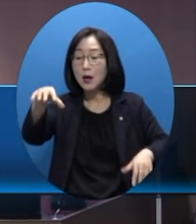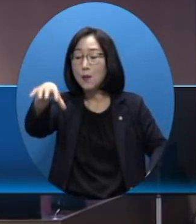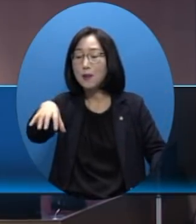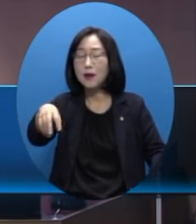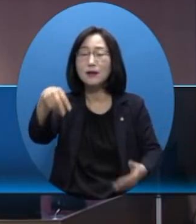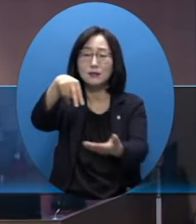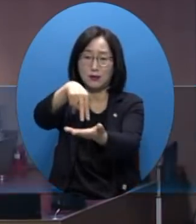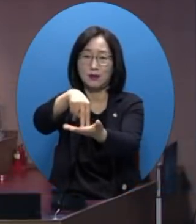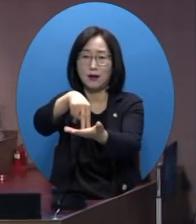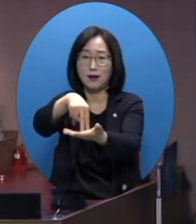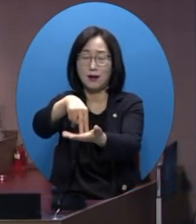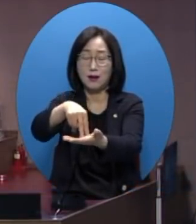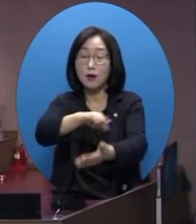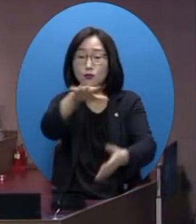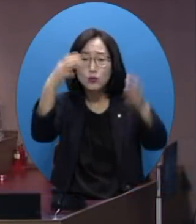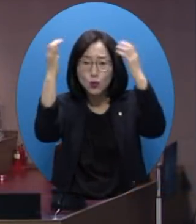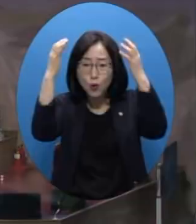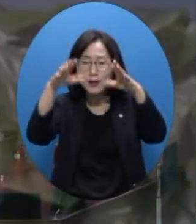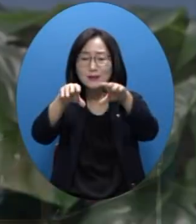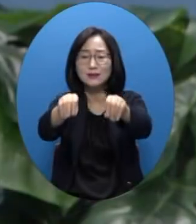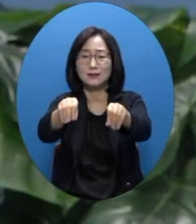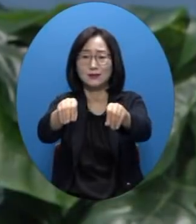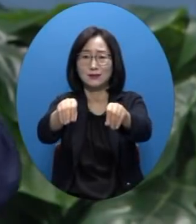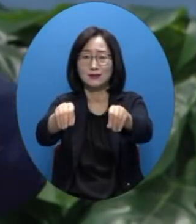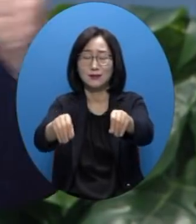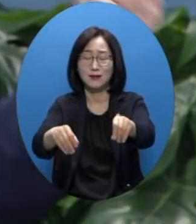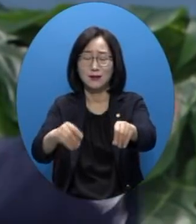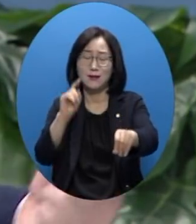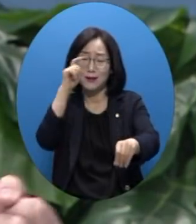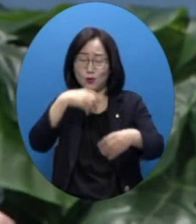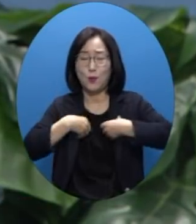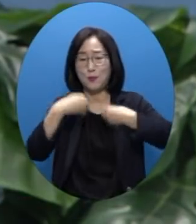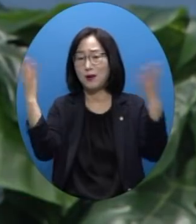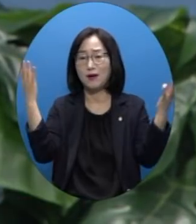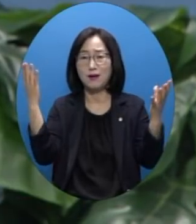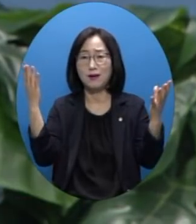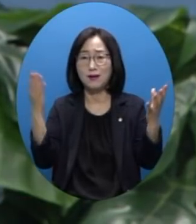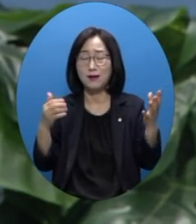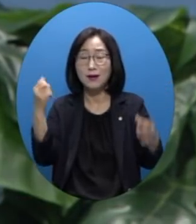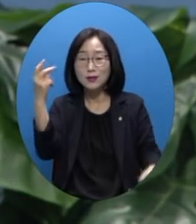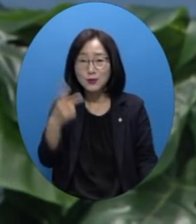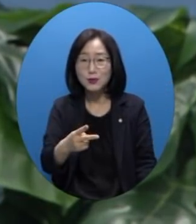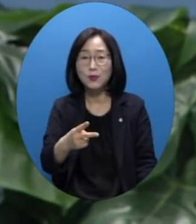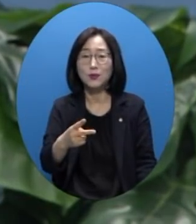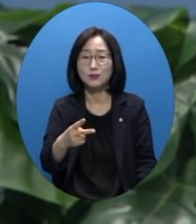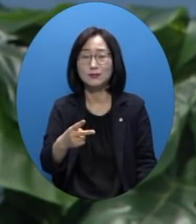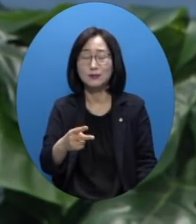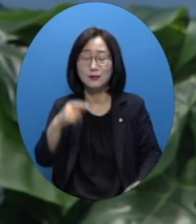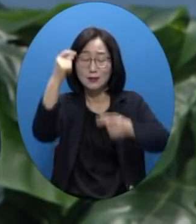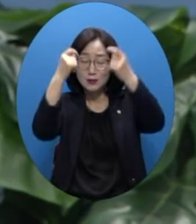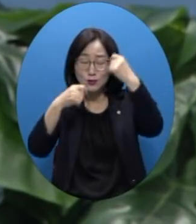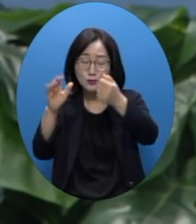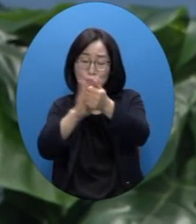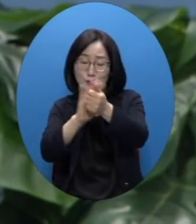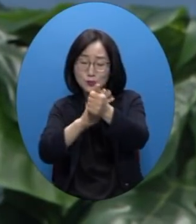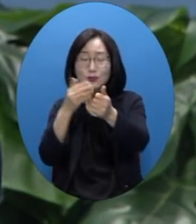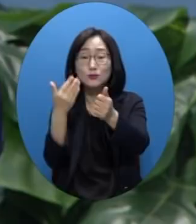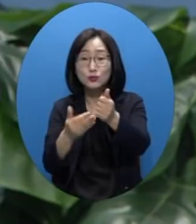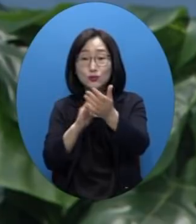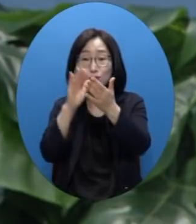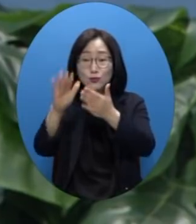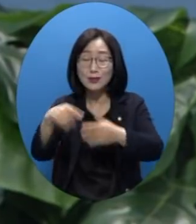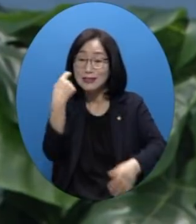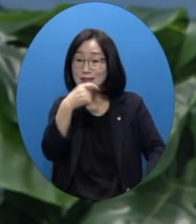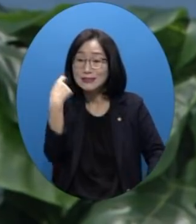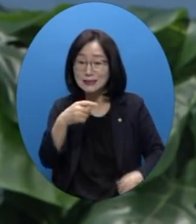섰더라. 우리의 고난을 그치게 하시고 더러운 옷을 벗게 하시고 그리고 눈물을 다 닦아주신 후에